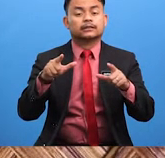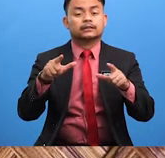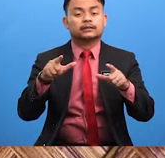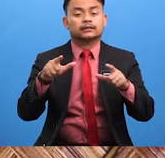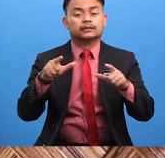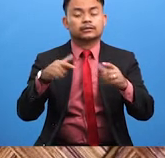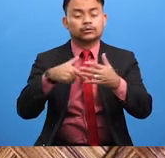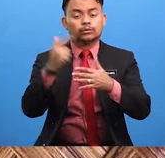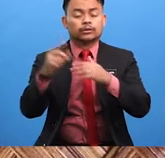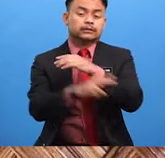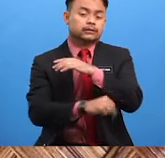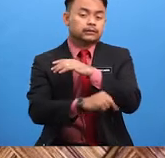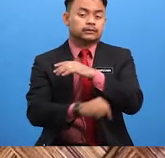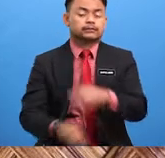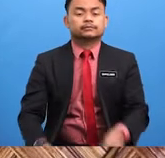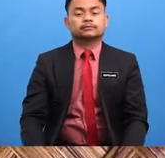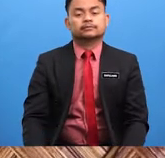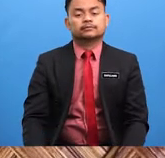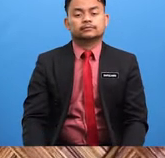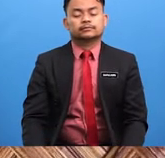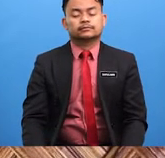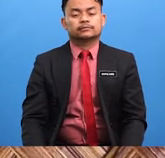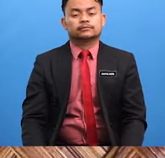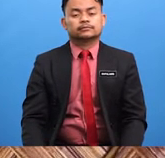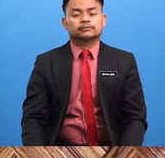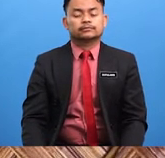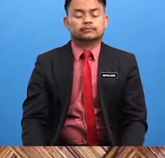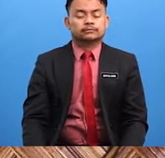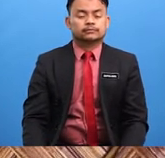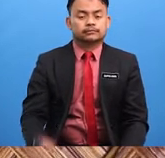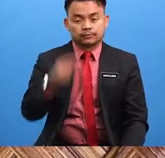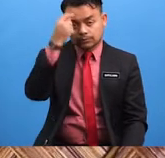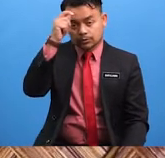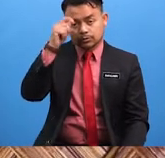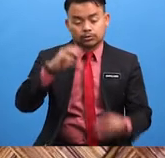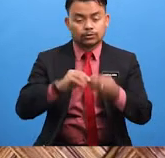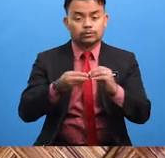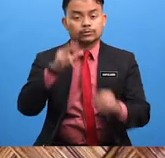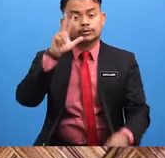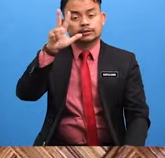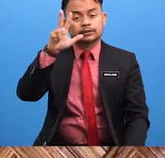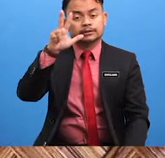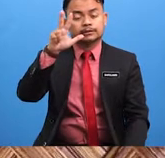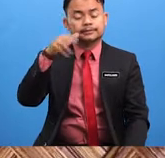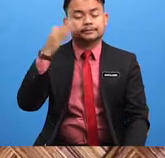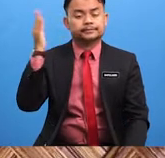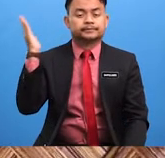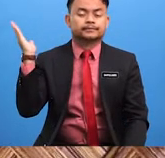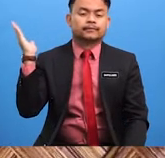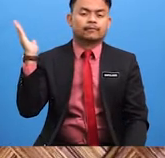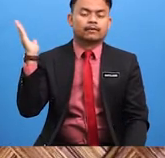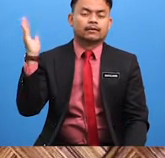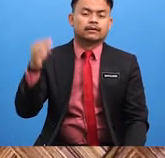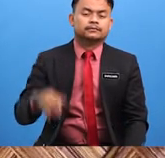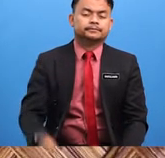tahun 2009. Ketiga, Hajah Kulsum binti Abdullah. Puan Hajah Kulsum binti Abdullah adalah seorang